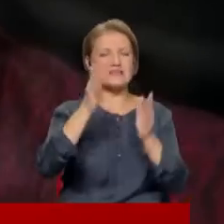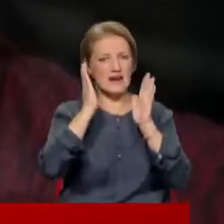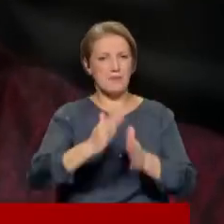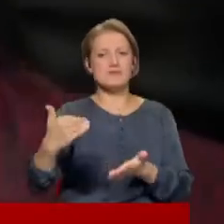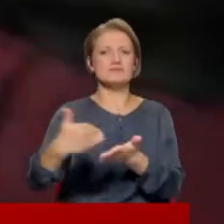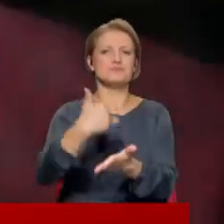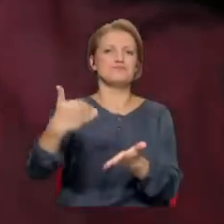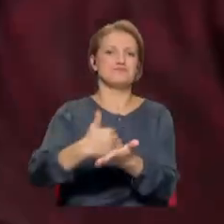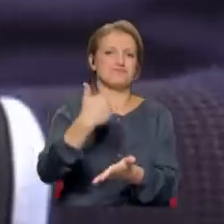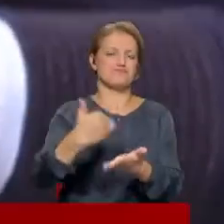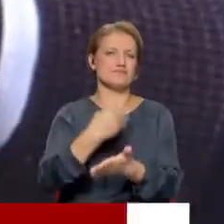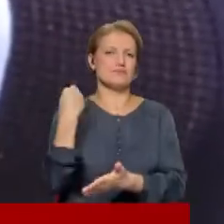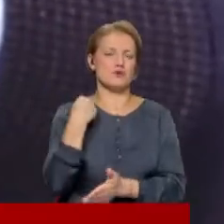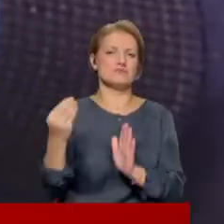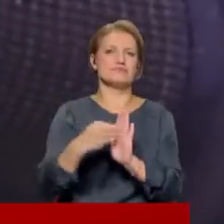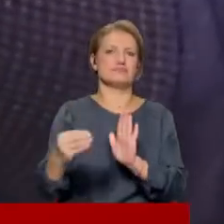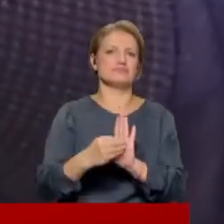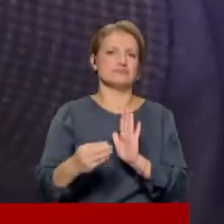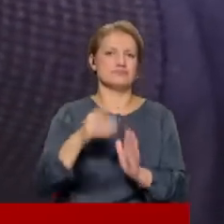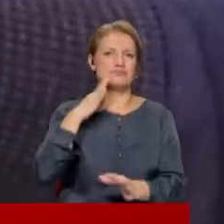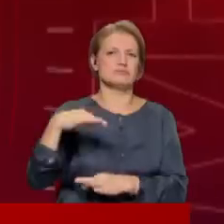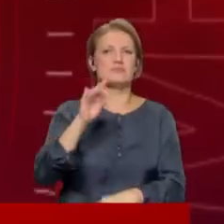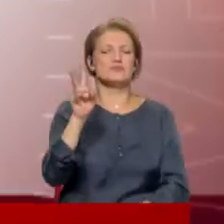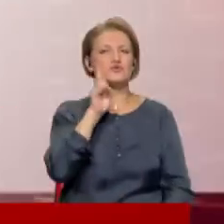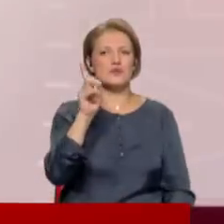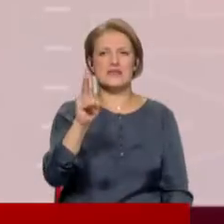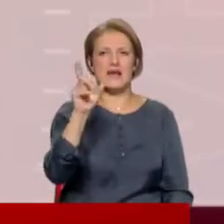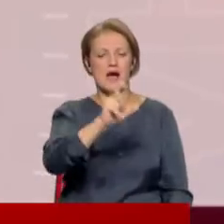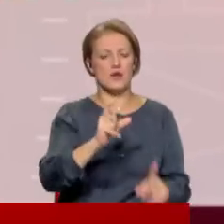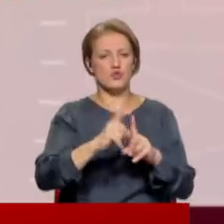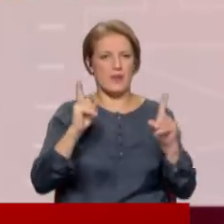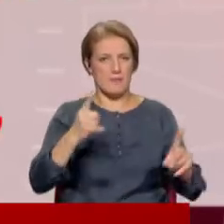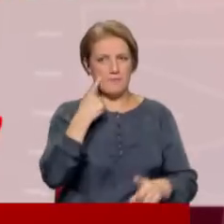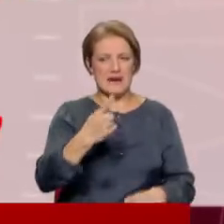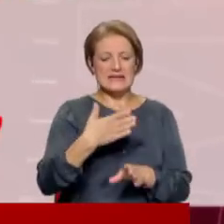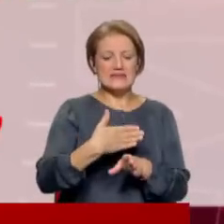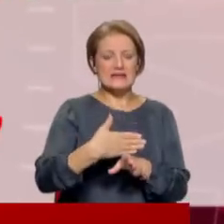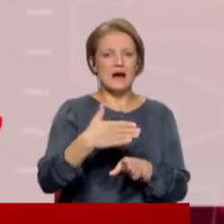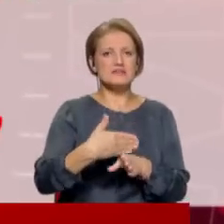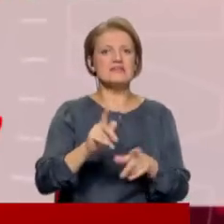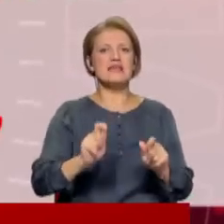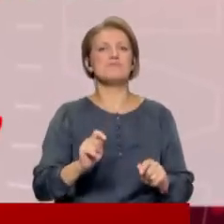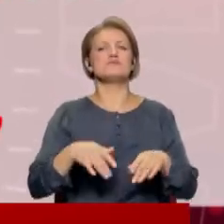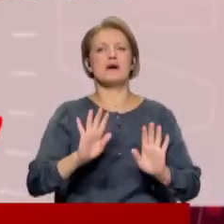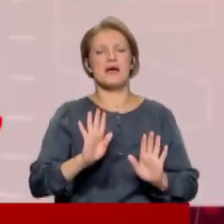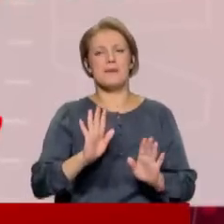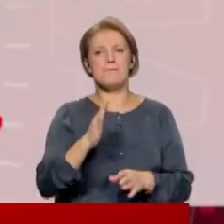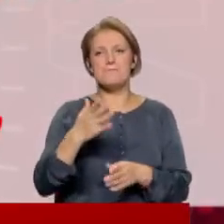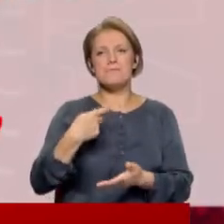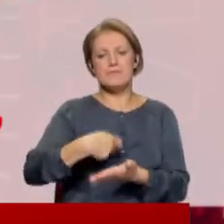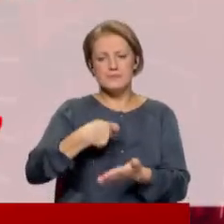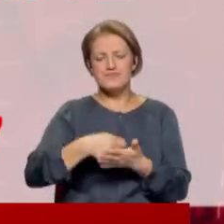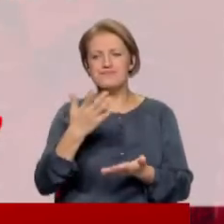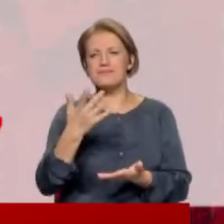rağmen kredi kartlarına borçlanıyor tüketici. Son iki aylık döneme bakarsak taksit yapılmayan, yani markette